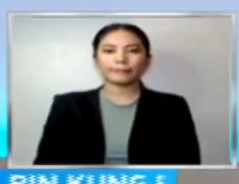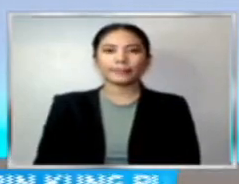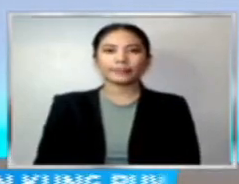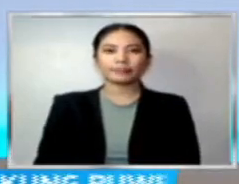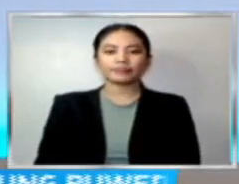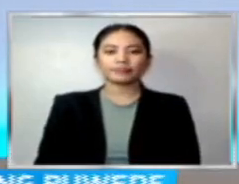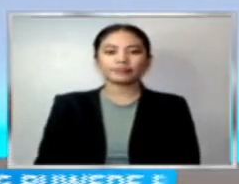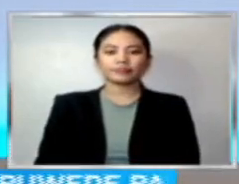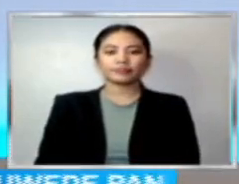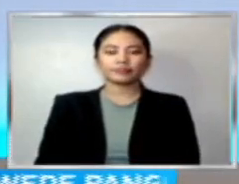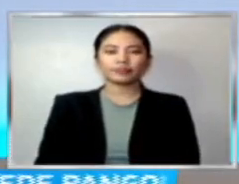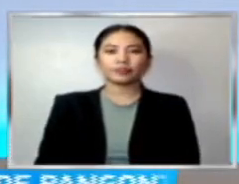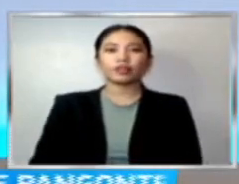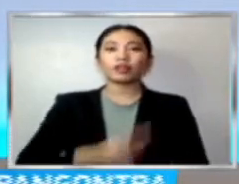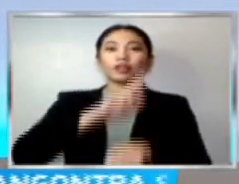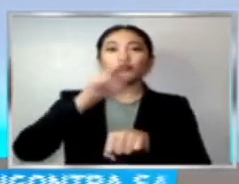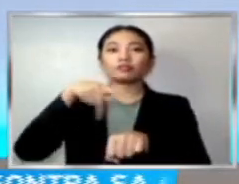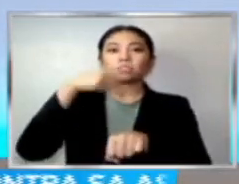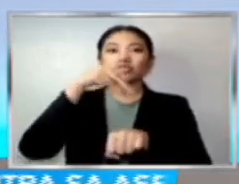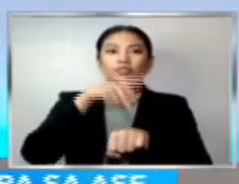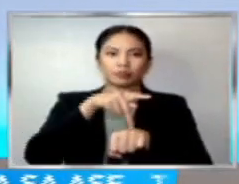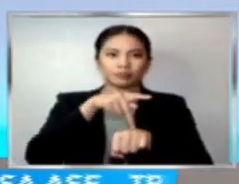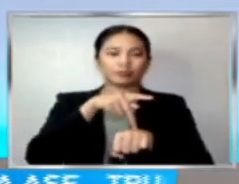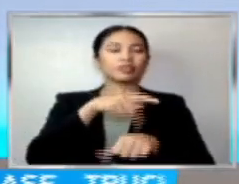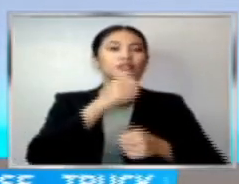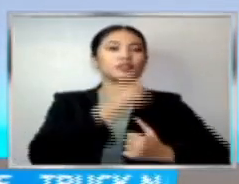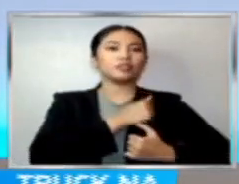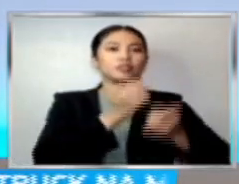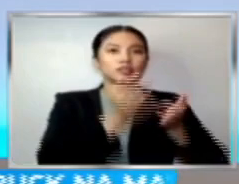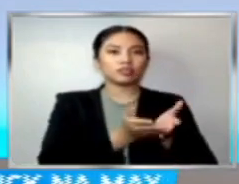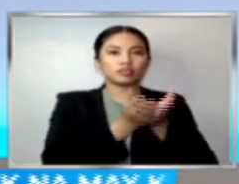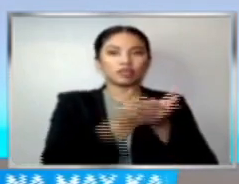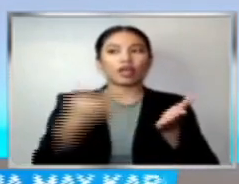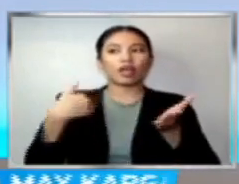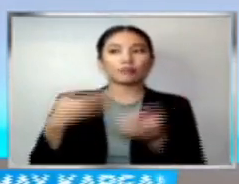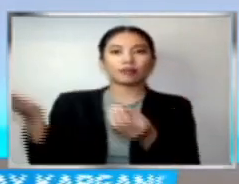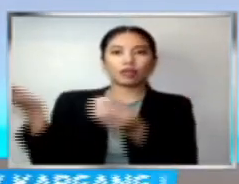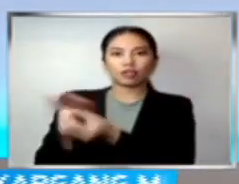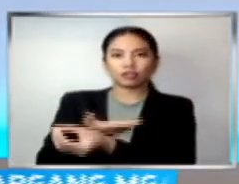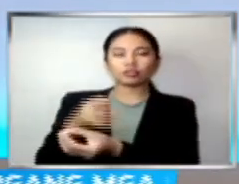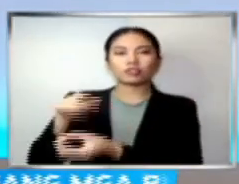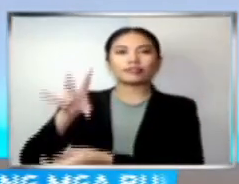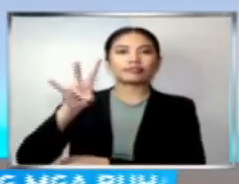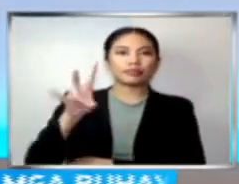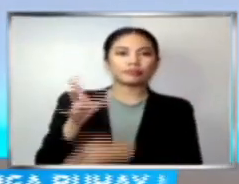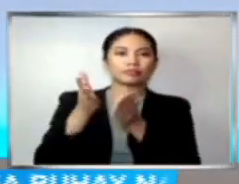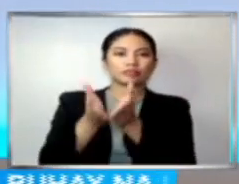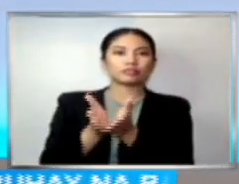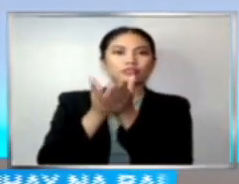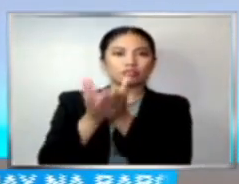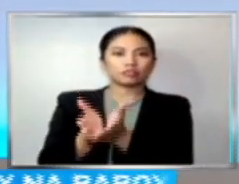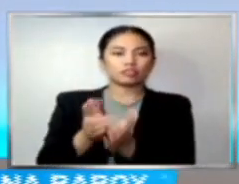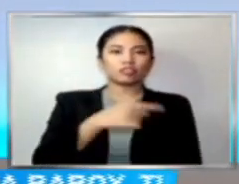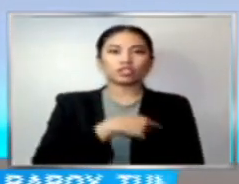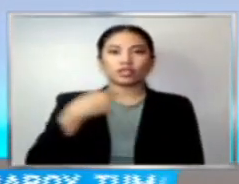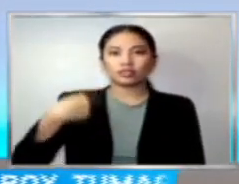Pinaalis ng Philippine Coast Guard ang pitong Chinese vessels sa West Philippine Sea. May ulat on the spot si Chino Gaston.